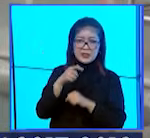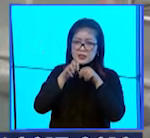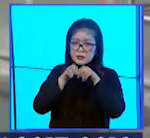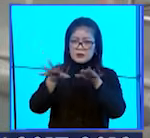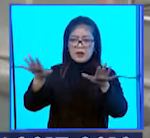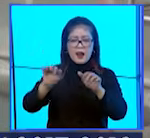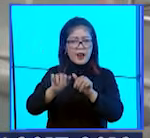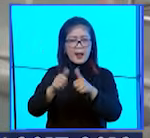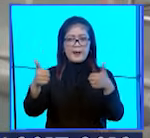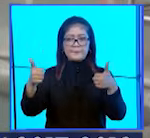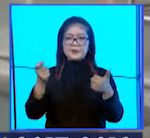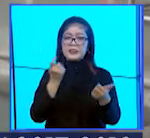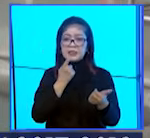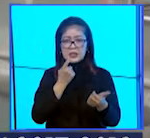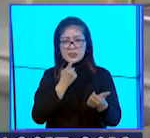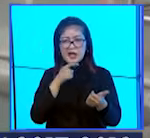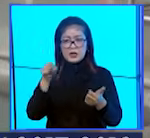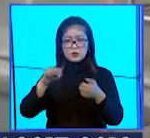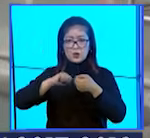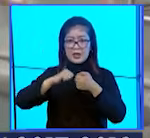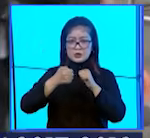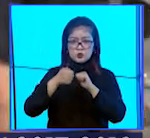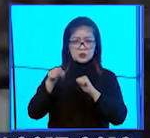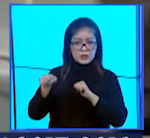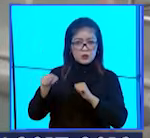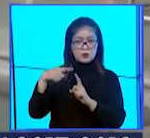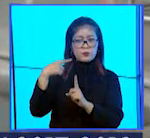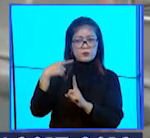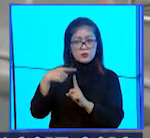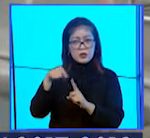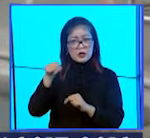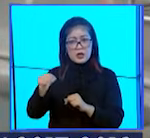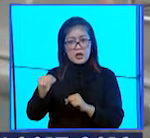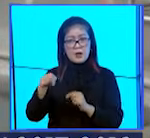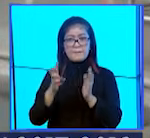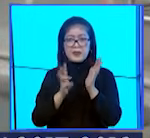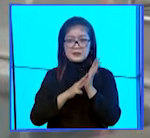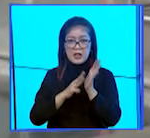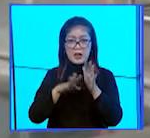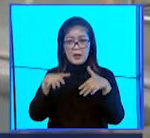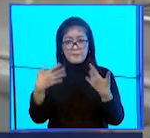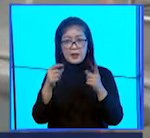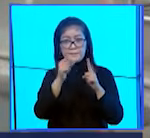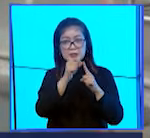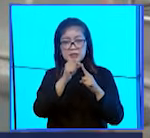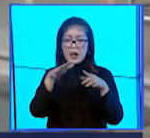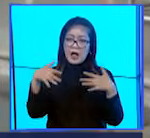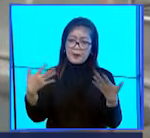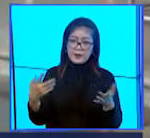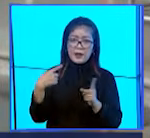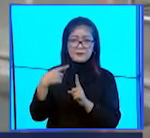lengkap berkait soal kronologi dan juga konstruksi perkara, pasal yang disangkakan beserta dengan